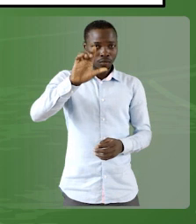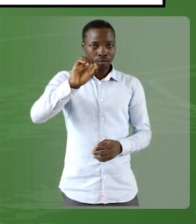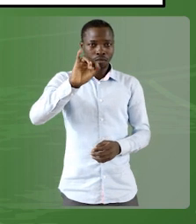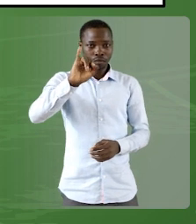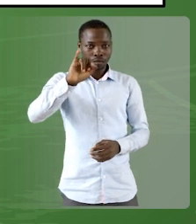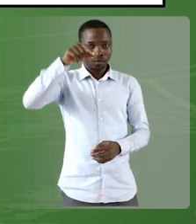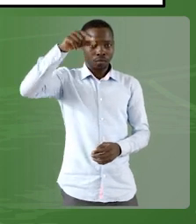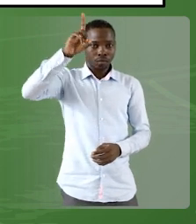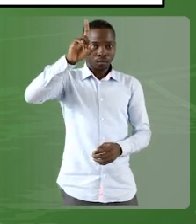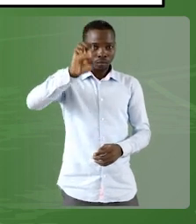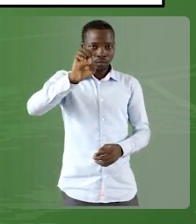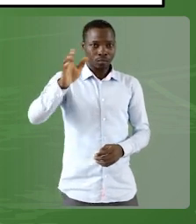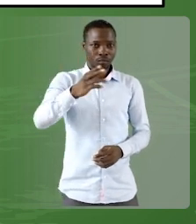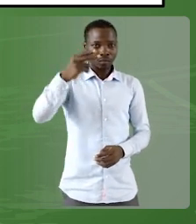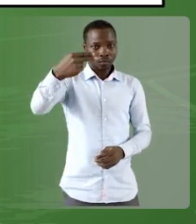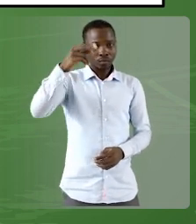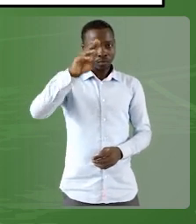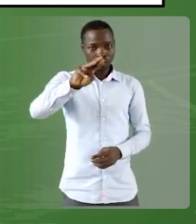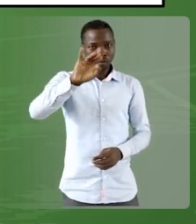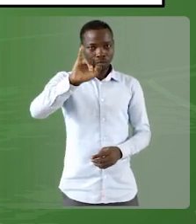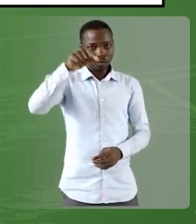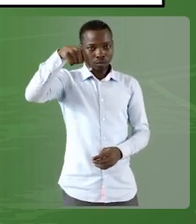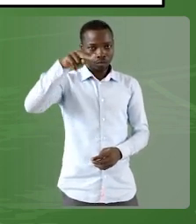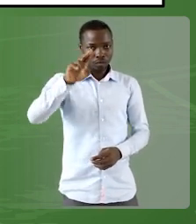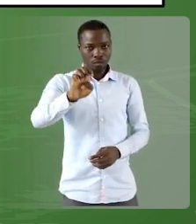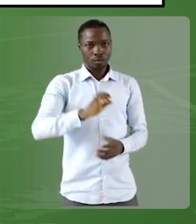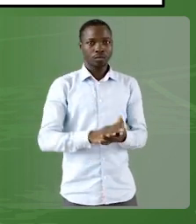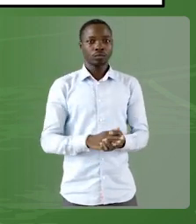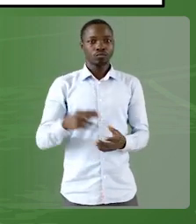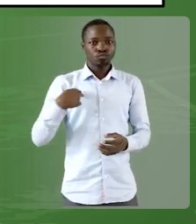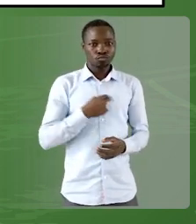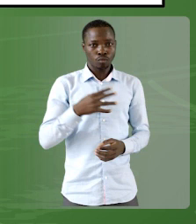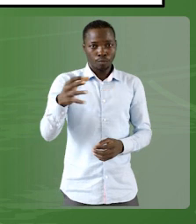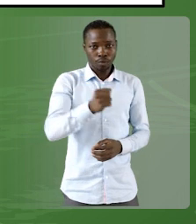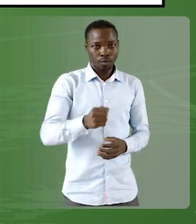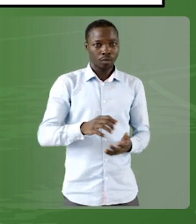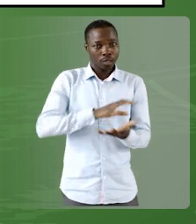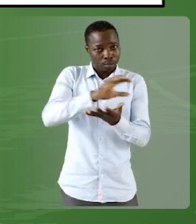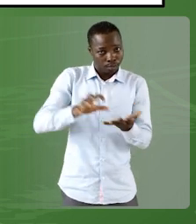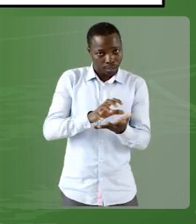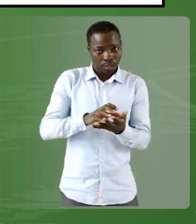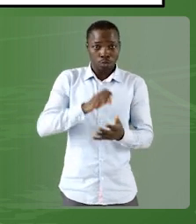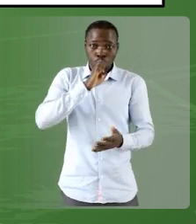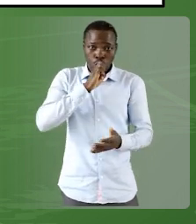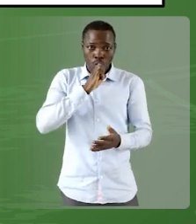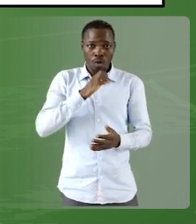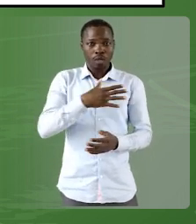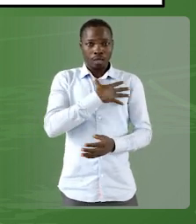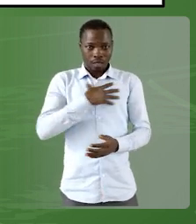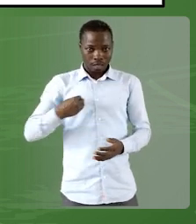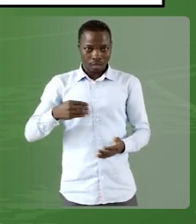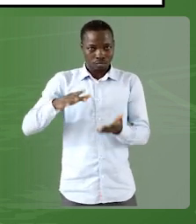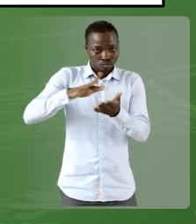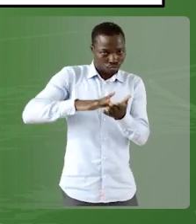nous prenons ici un mélange d'eau, de compost et de